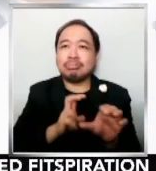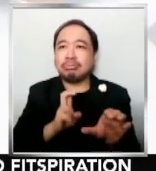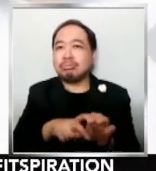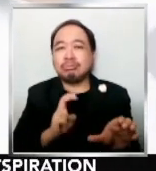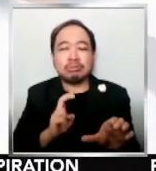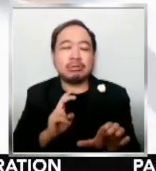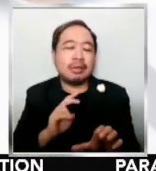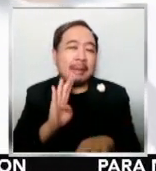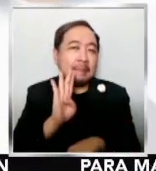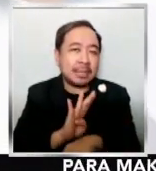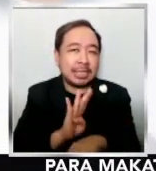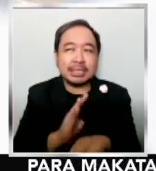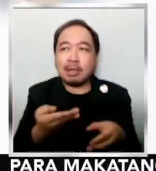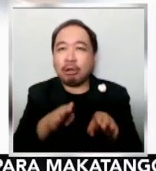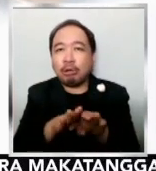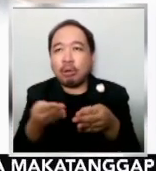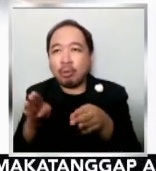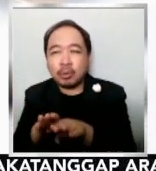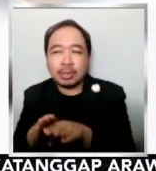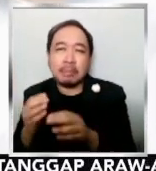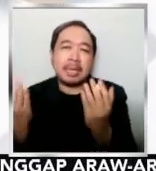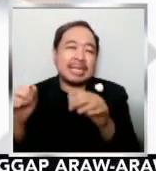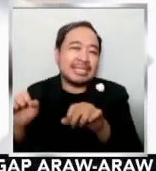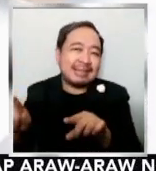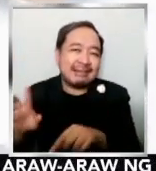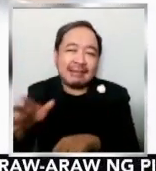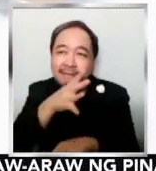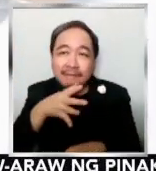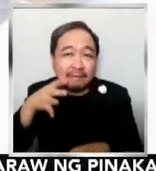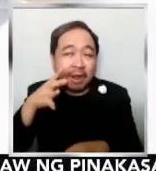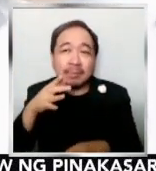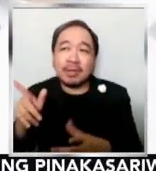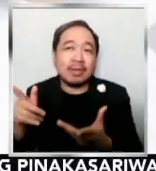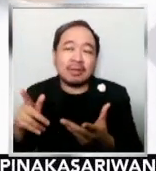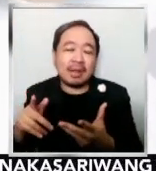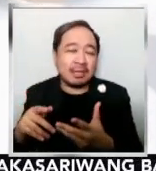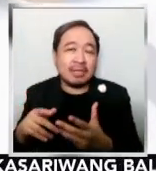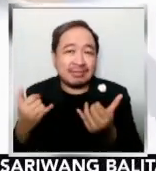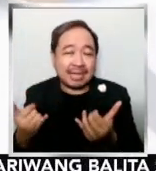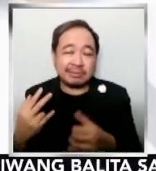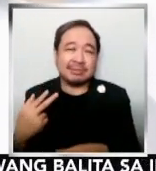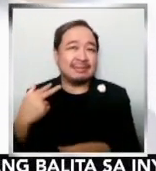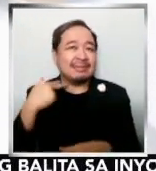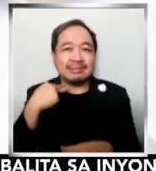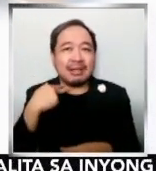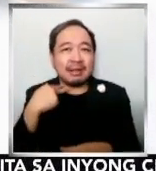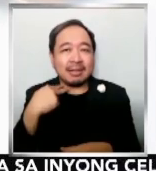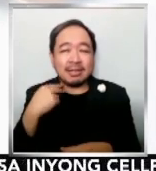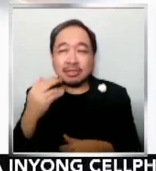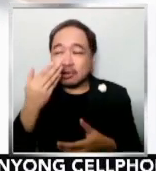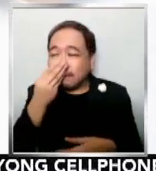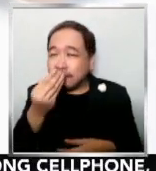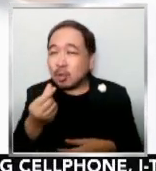marami nagsarado, nagbenta ng pan, nagbawas ng alaga. Kaya ngayon tayo may katulungan sa supply ng